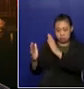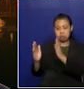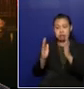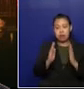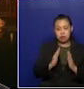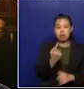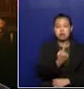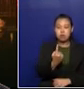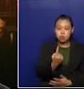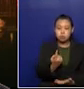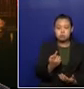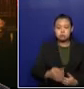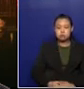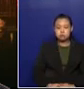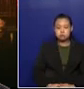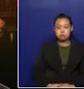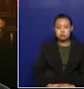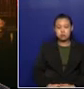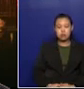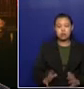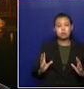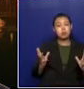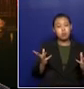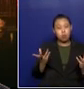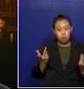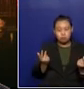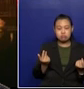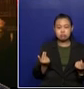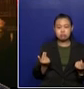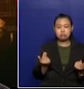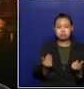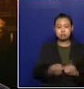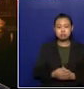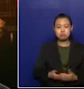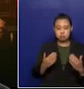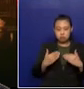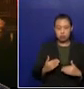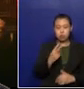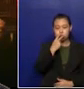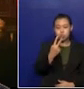ตรงนี้ผมย้ำนะฮะหมดแล้วฮะมันไม่เหลืออะไรแล้วฮะไปดูแผ่นต่อไปครับ